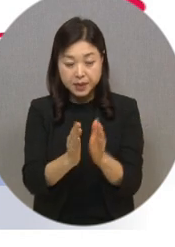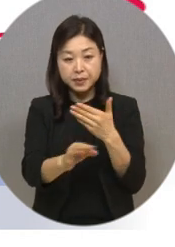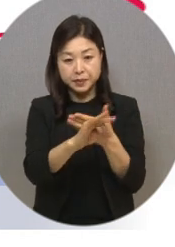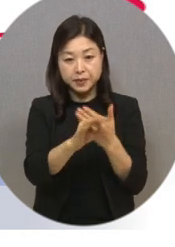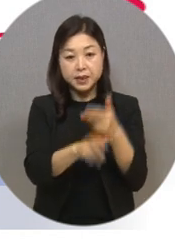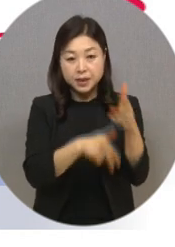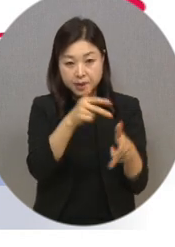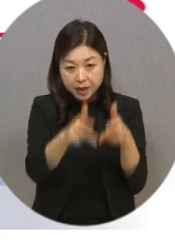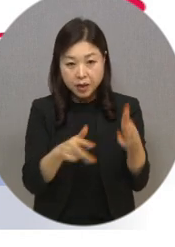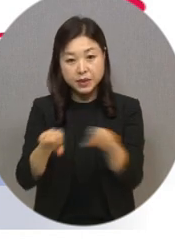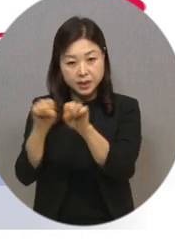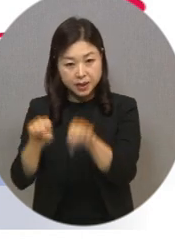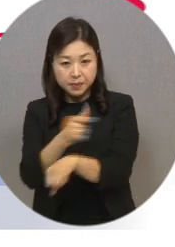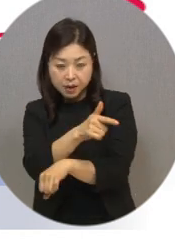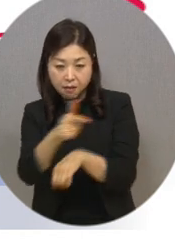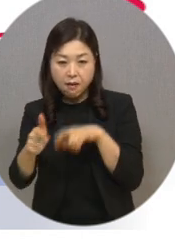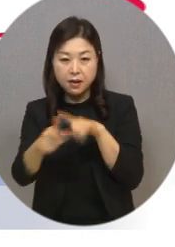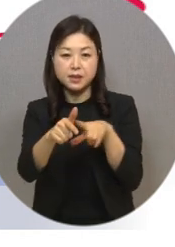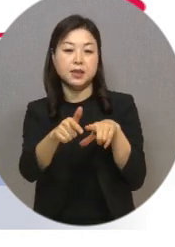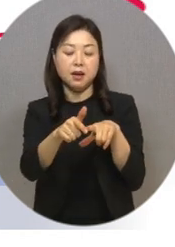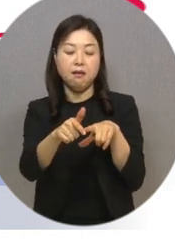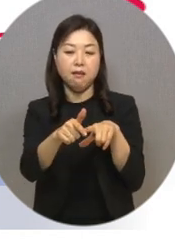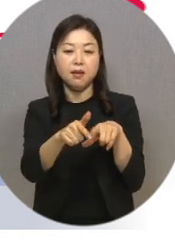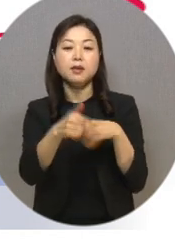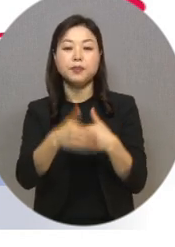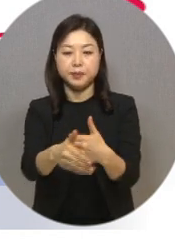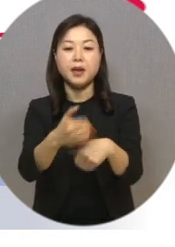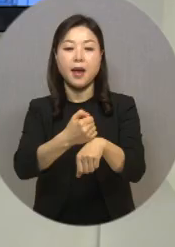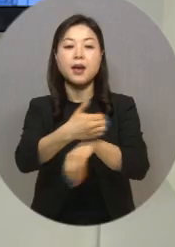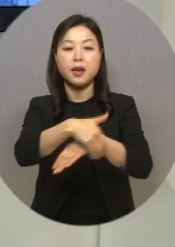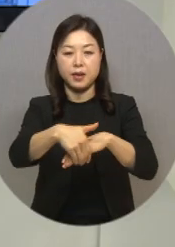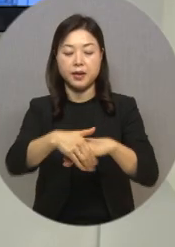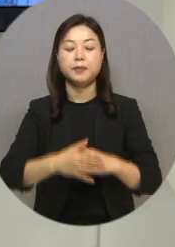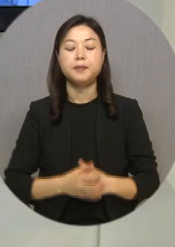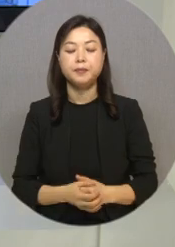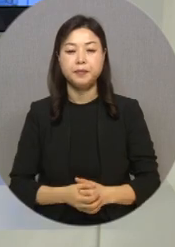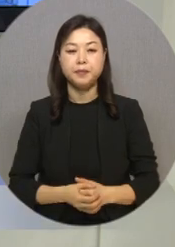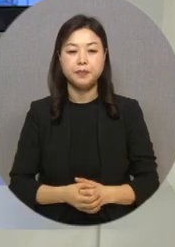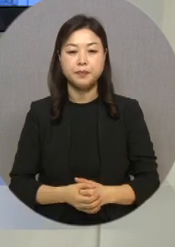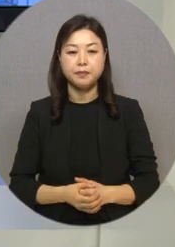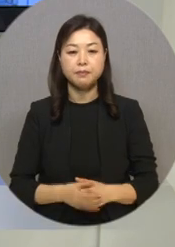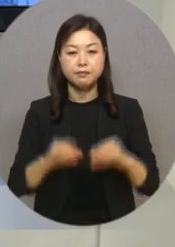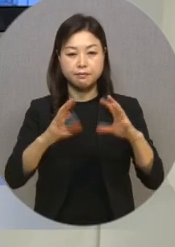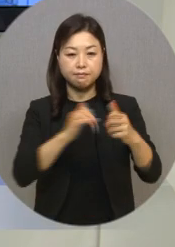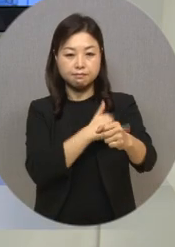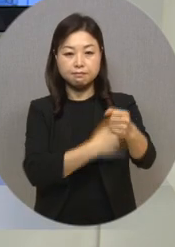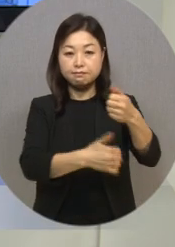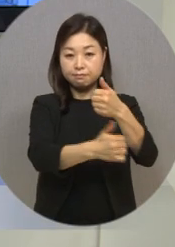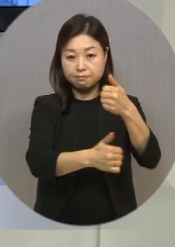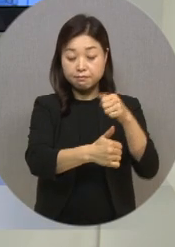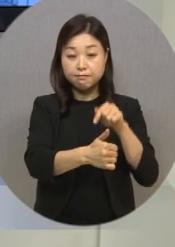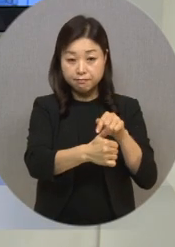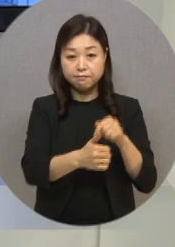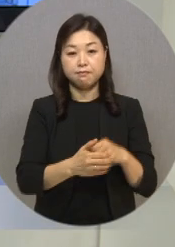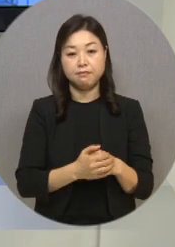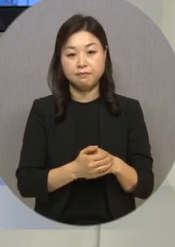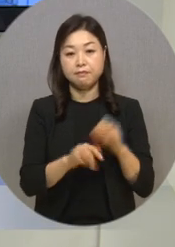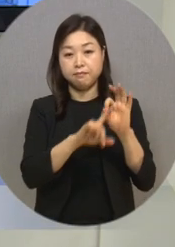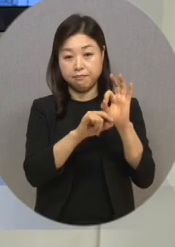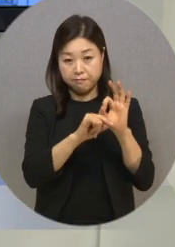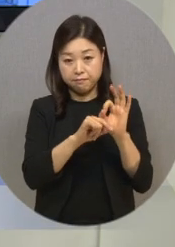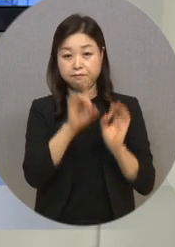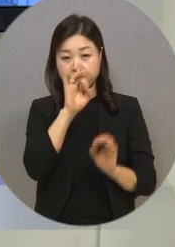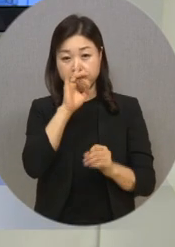시스템 구축 등을 진행할 계기라고 말했습니다 국가 인권위원회는 지난해 10월 중앙